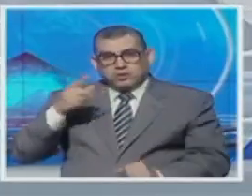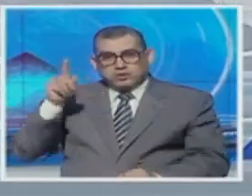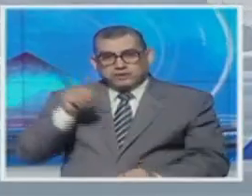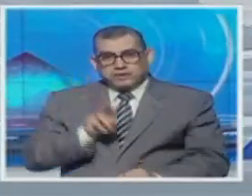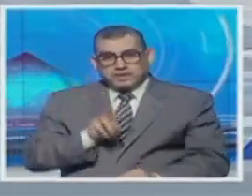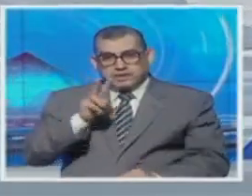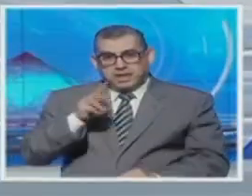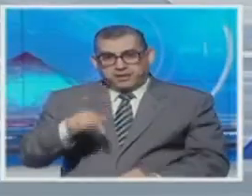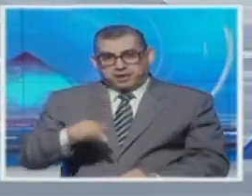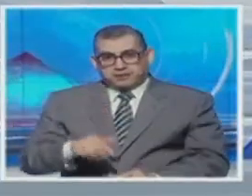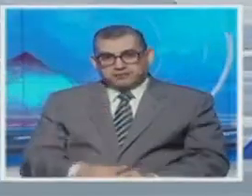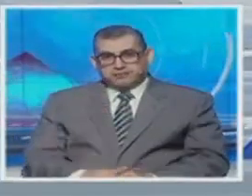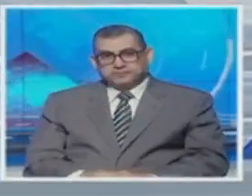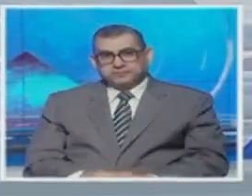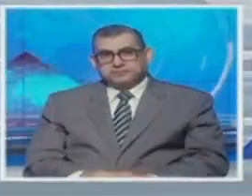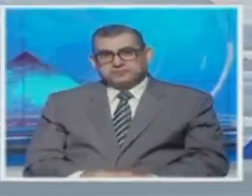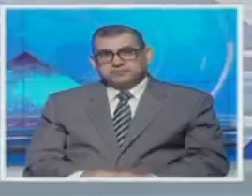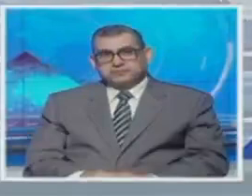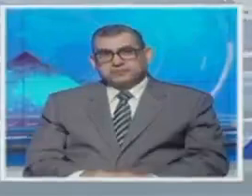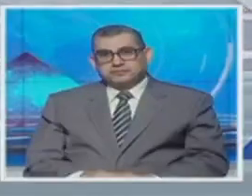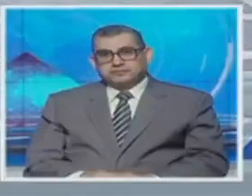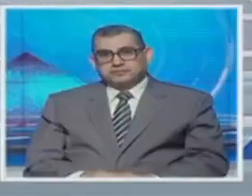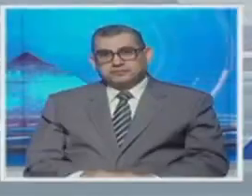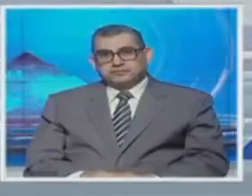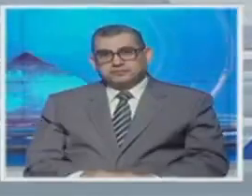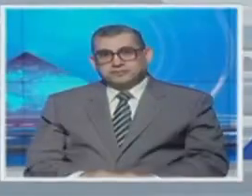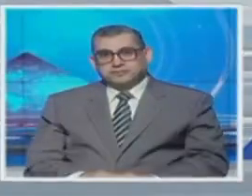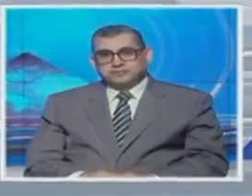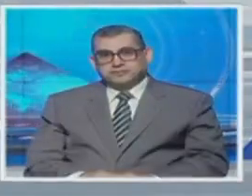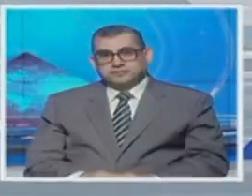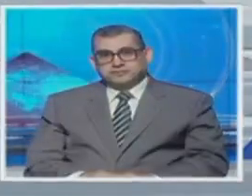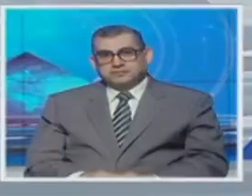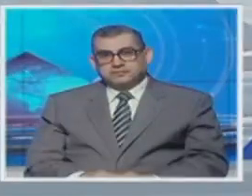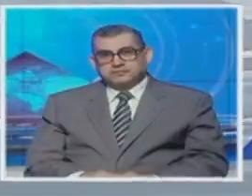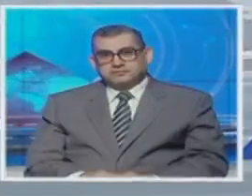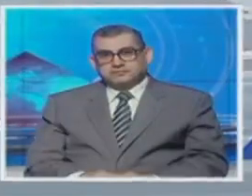ثورة 23 من يوليو.